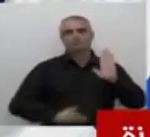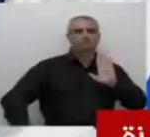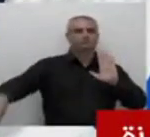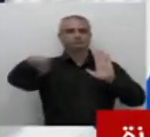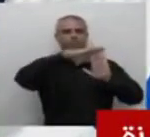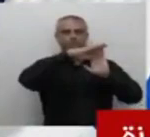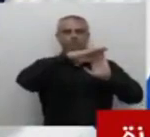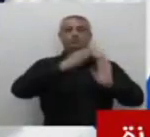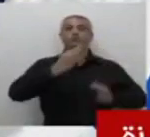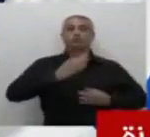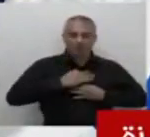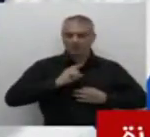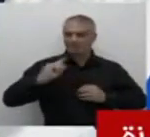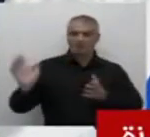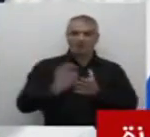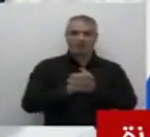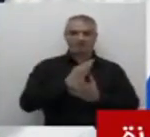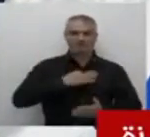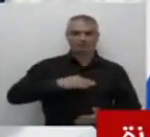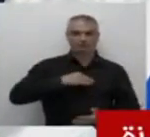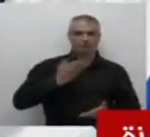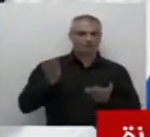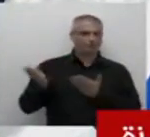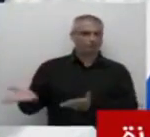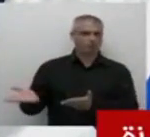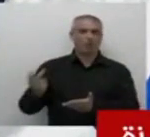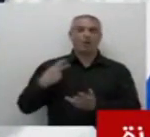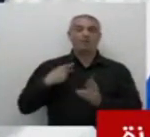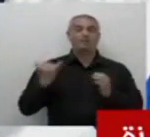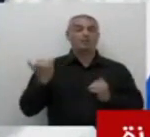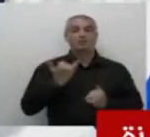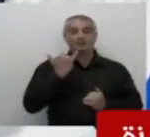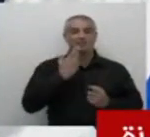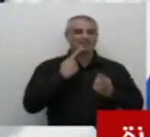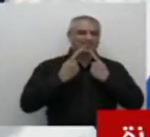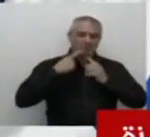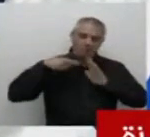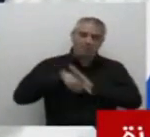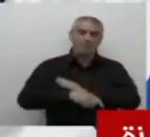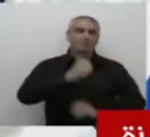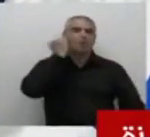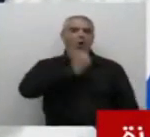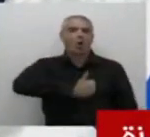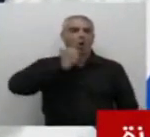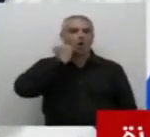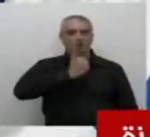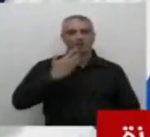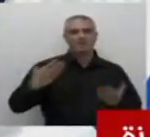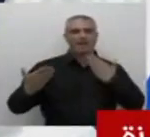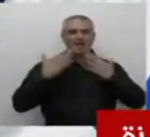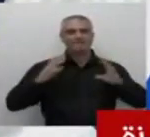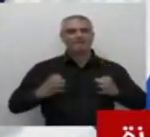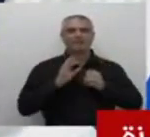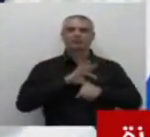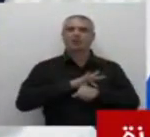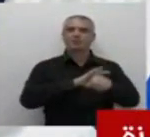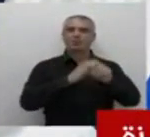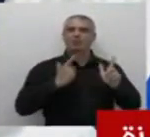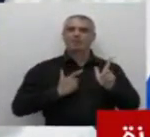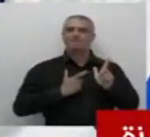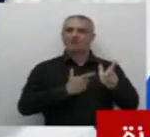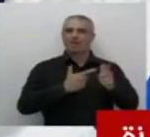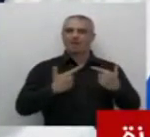لهذه الحرب وهي في راس اولوياتنا واولويات زملاء هؤلاء كل يوم نخوض